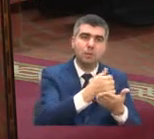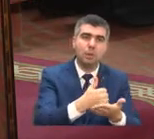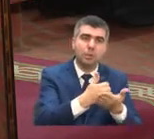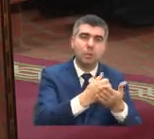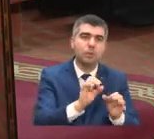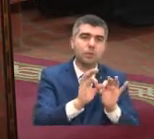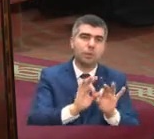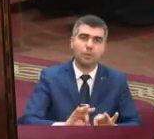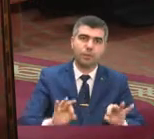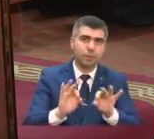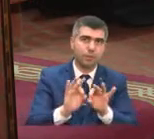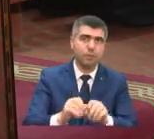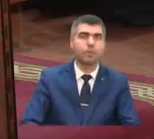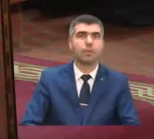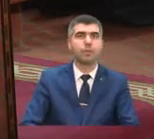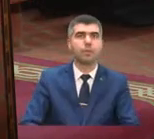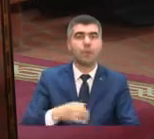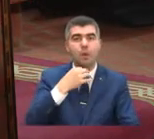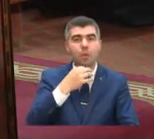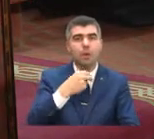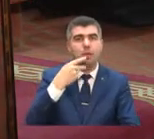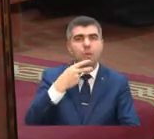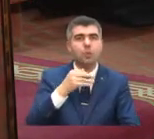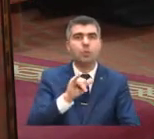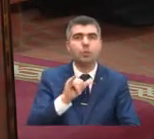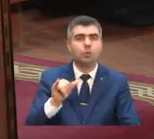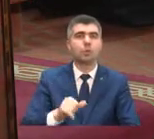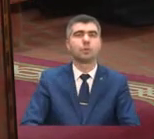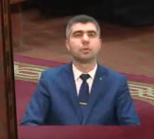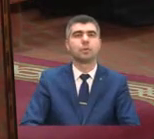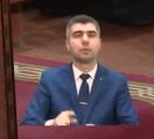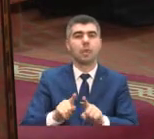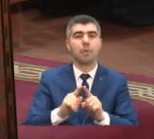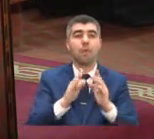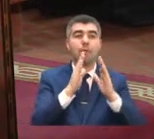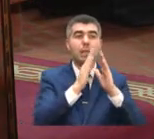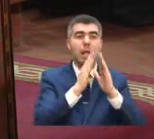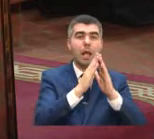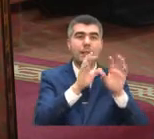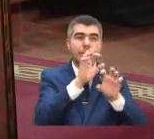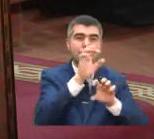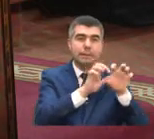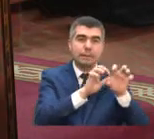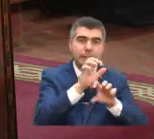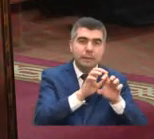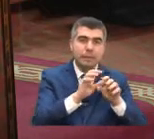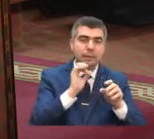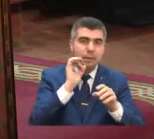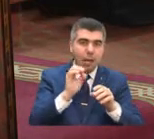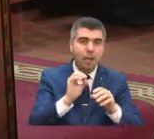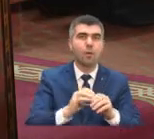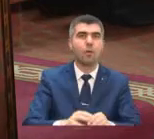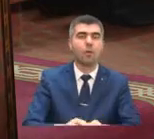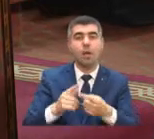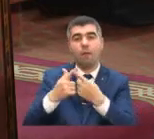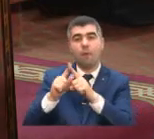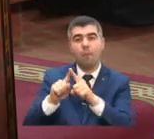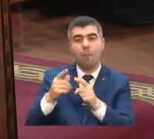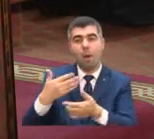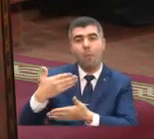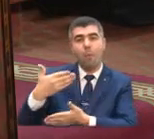من كنهضروا؟ كنهضروا على مجموعة الناس اللي ساكنين أساسا من دور الصفيح واللي كيستغلوا هذه الأوراق باش